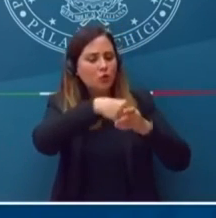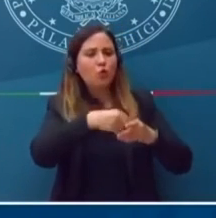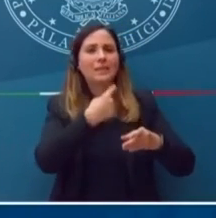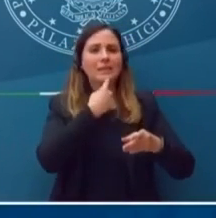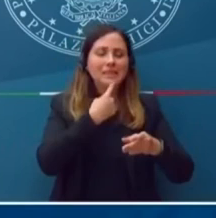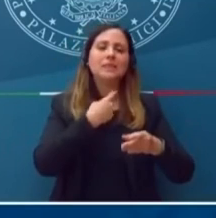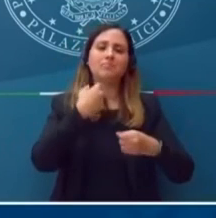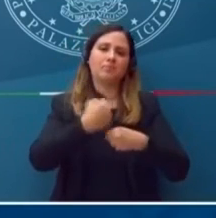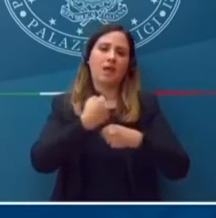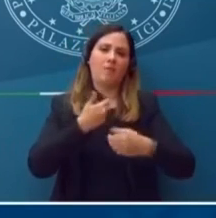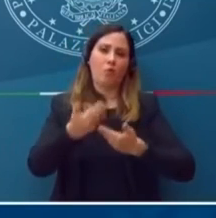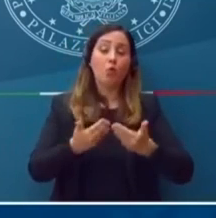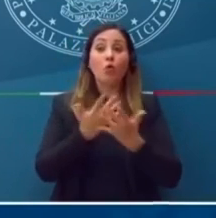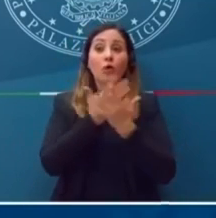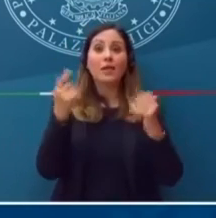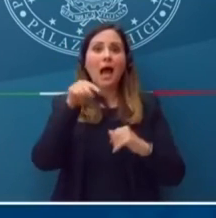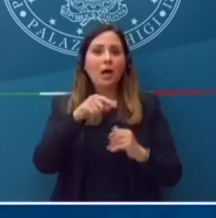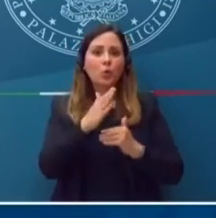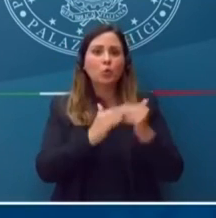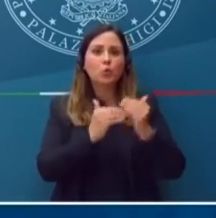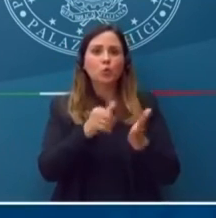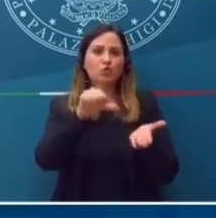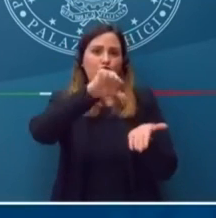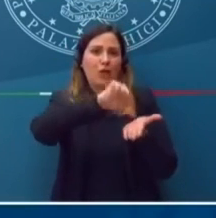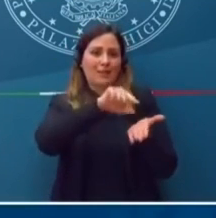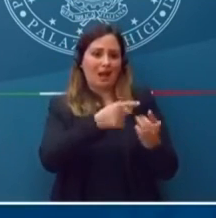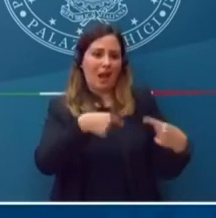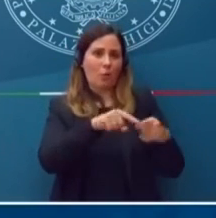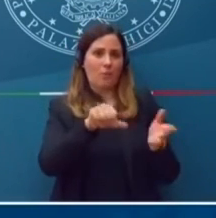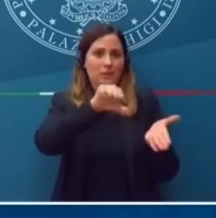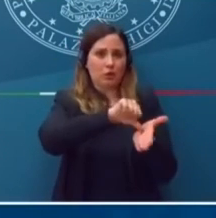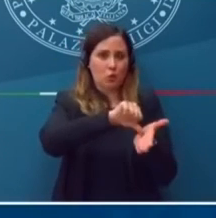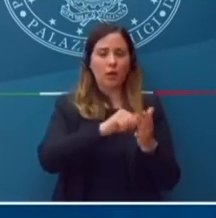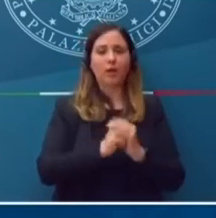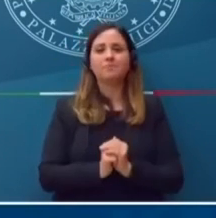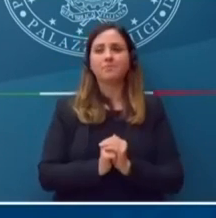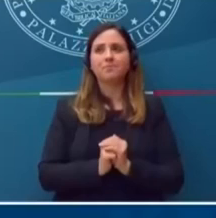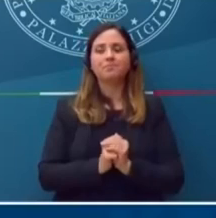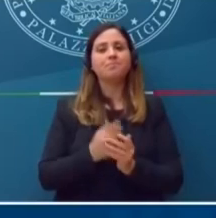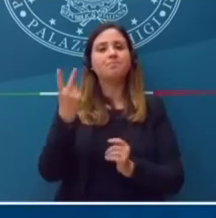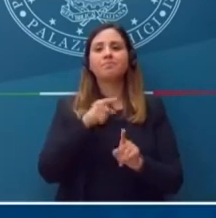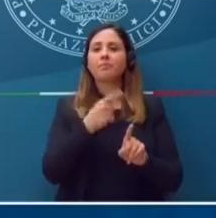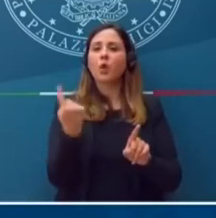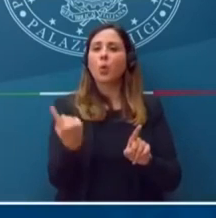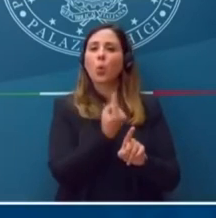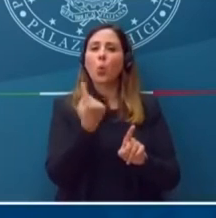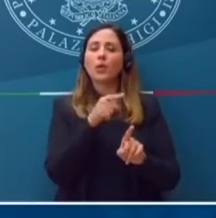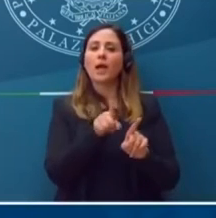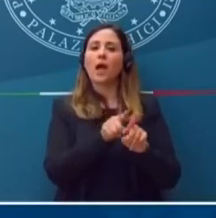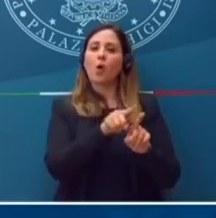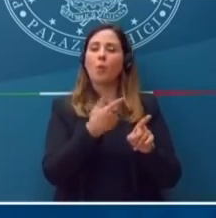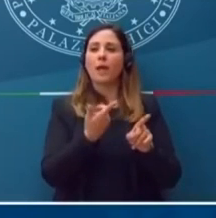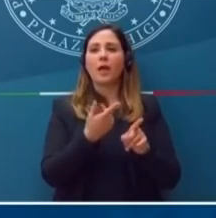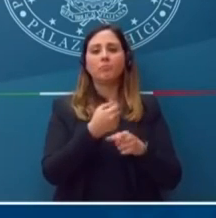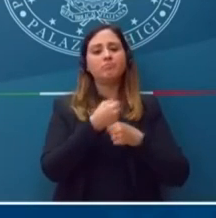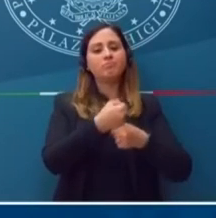centrale questa, non è una struttura periferica, e rappresenta l'unica forma di presenza del governo